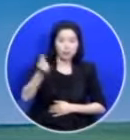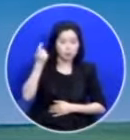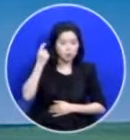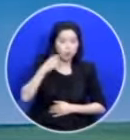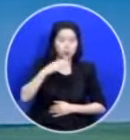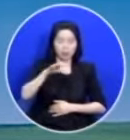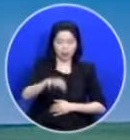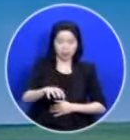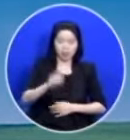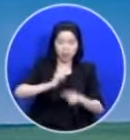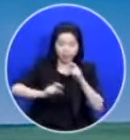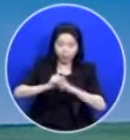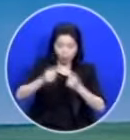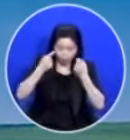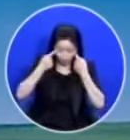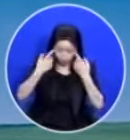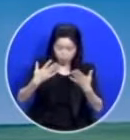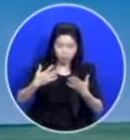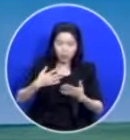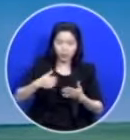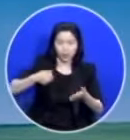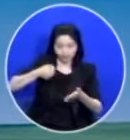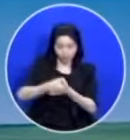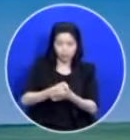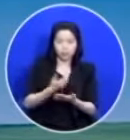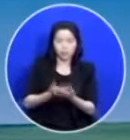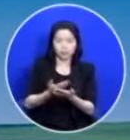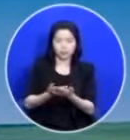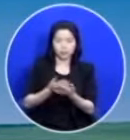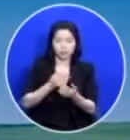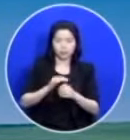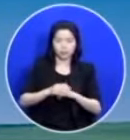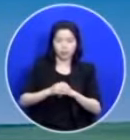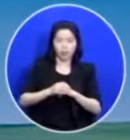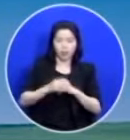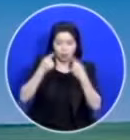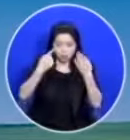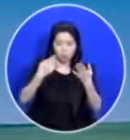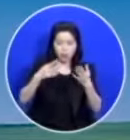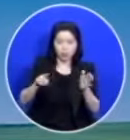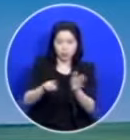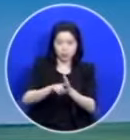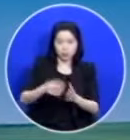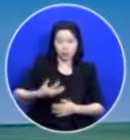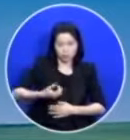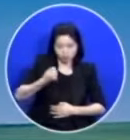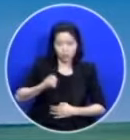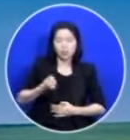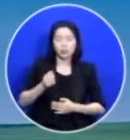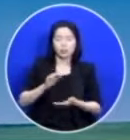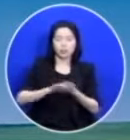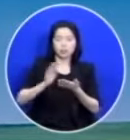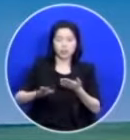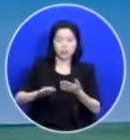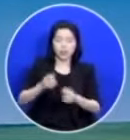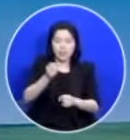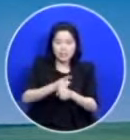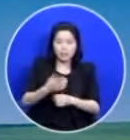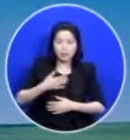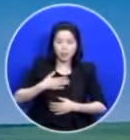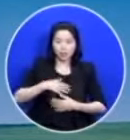더욱더 분명하게 결단하는 거야 분명하게 믿음으로 취하는 겁니다 이미 나는